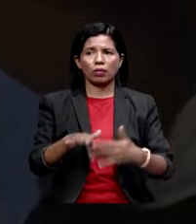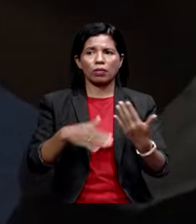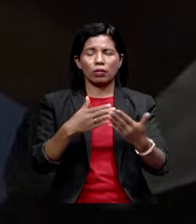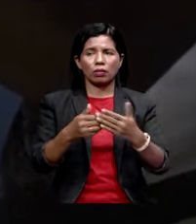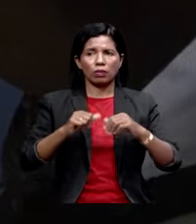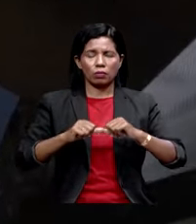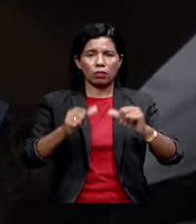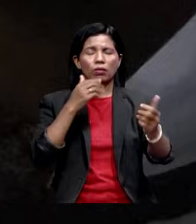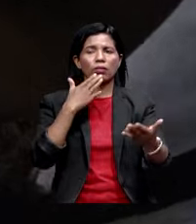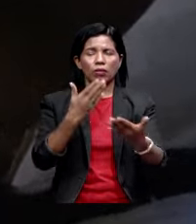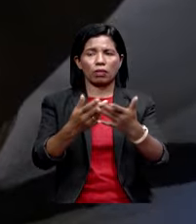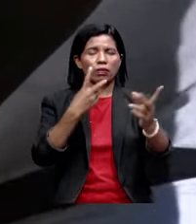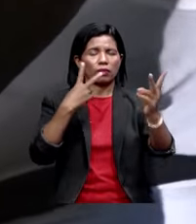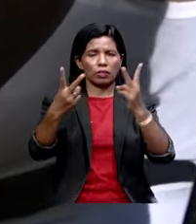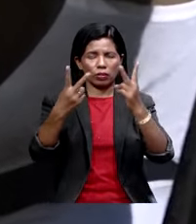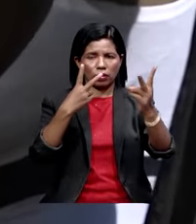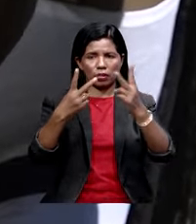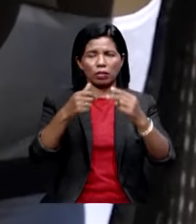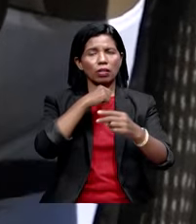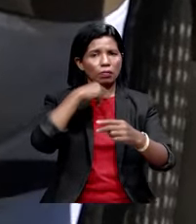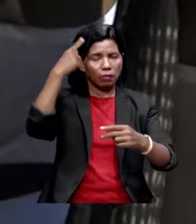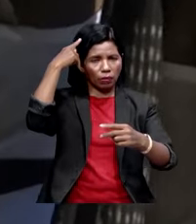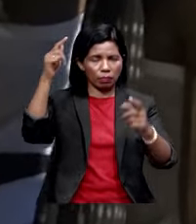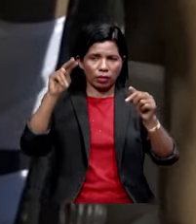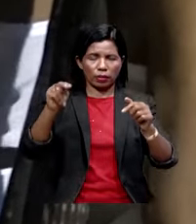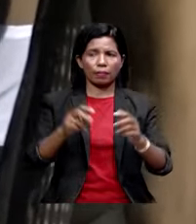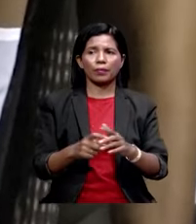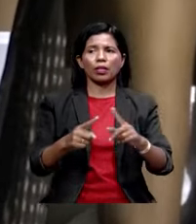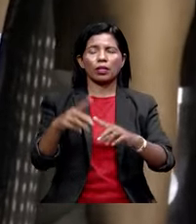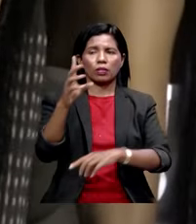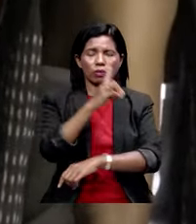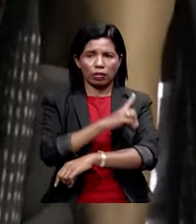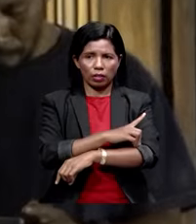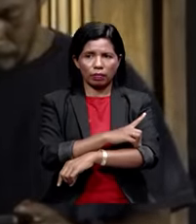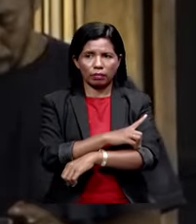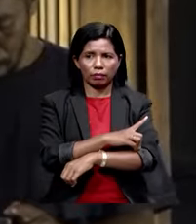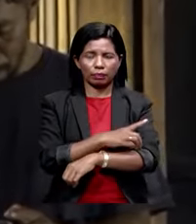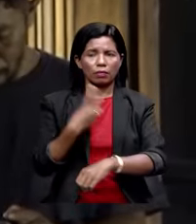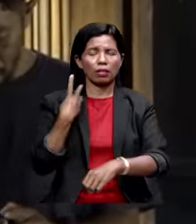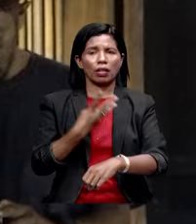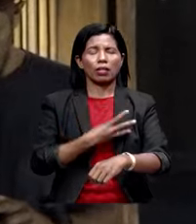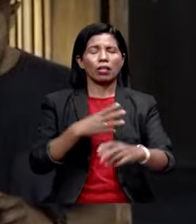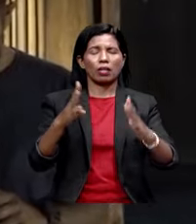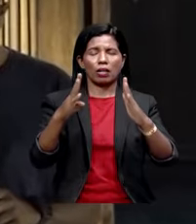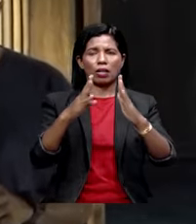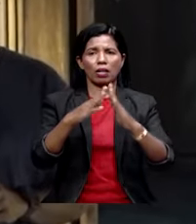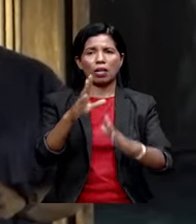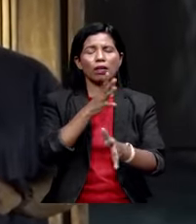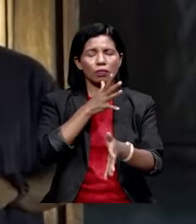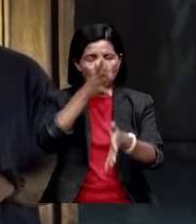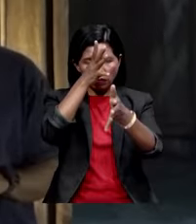hodia kia visita sua santidade nian. Ohing itania liana insir hare buat hotu lau